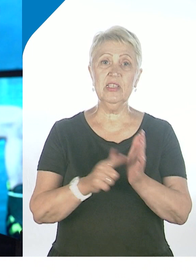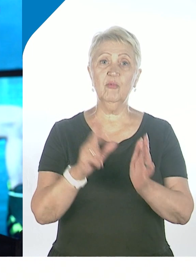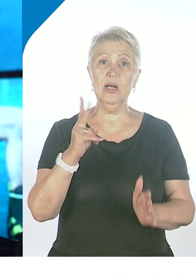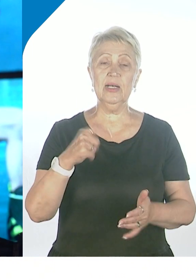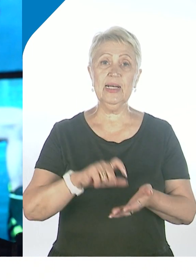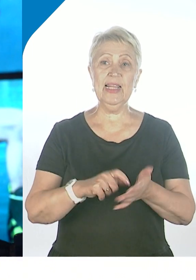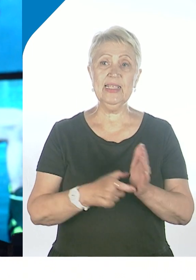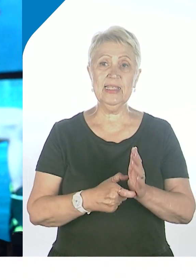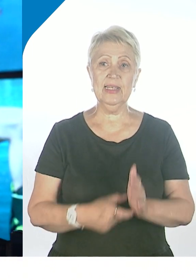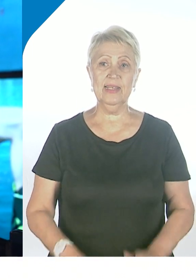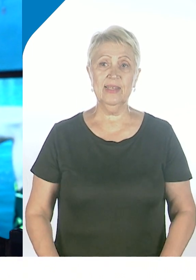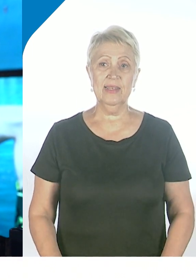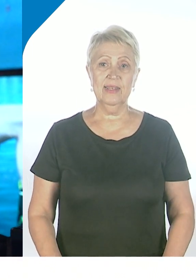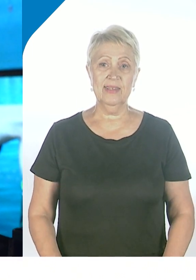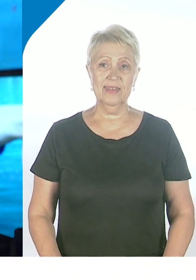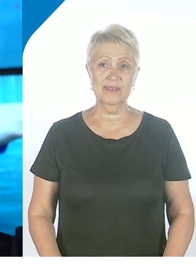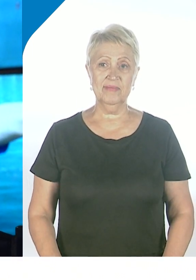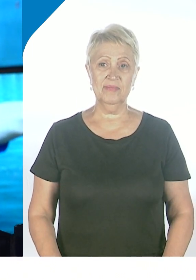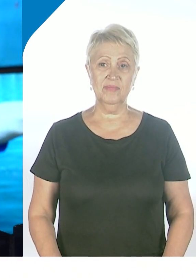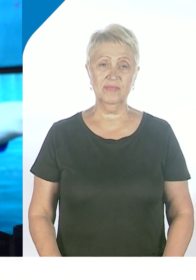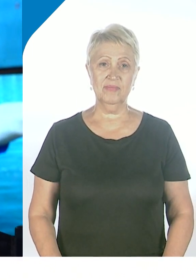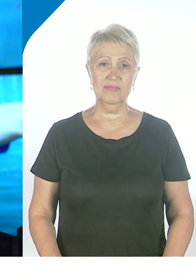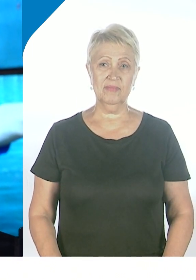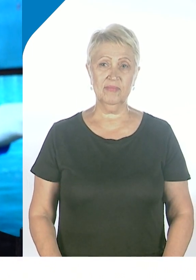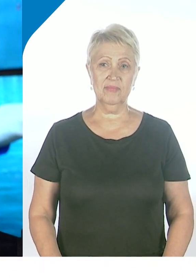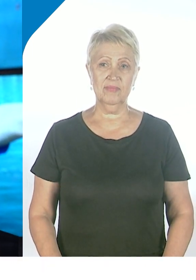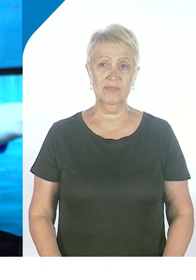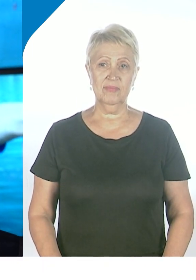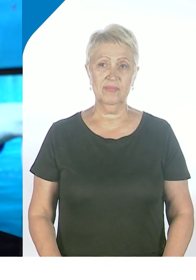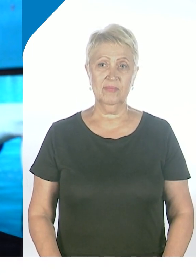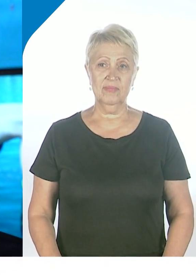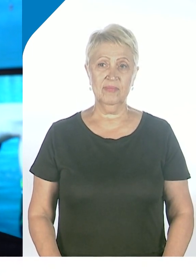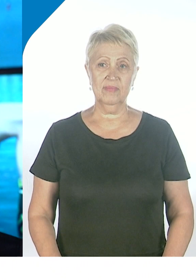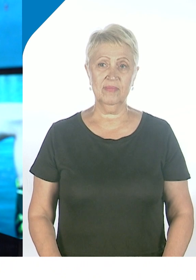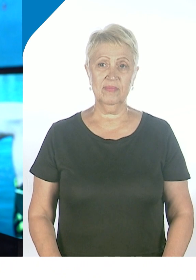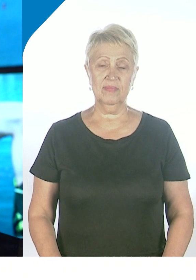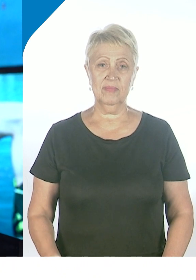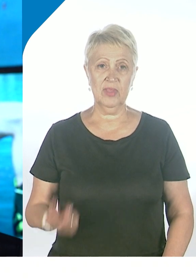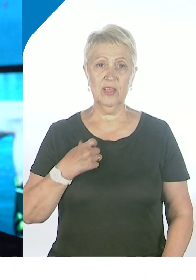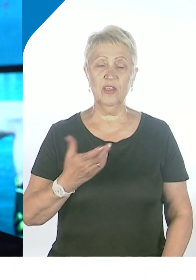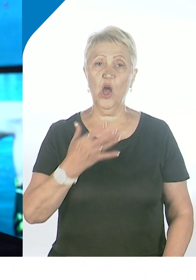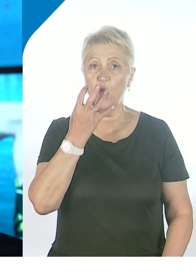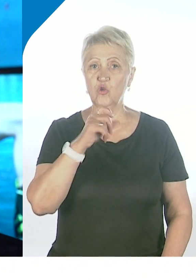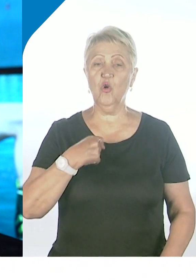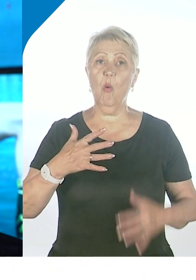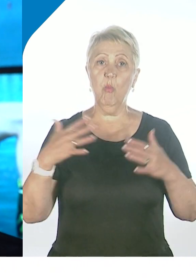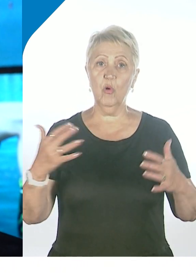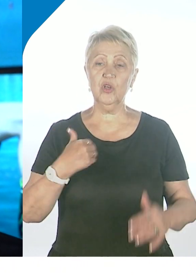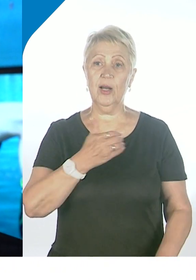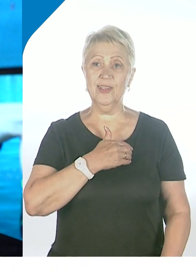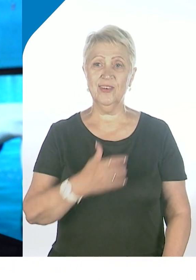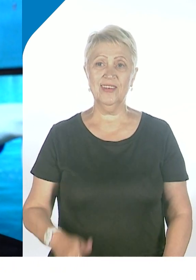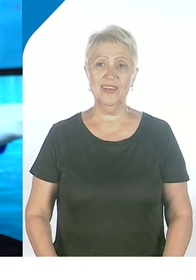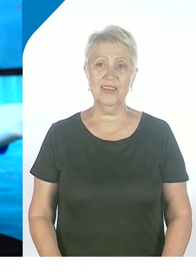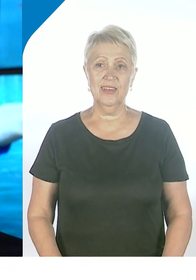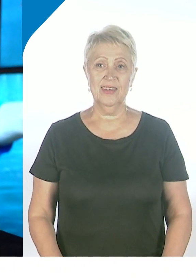Расскажите о своих ощущениях. Ой, очень прикольные такие волнения. А сейчас? Я теперь еще больше хочу. Кстати, как это называется, блин,